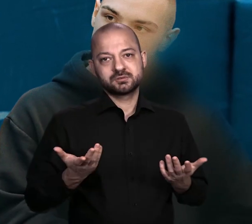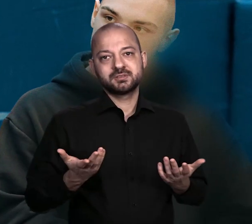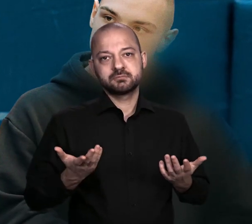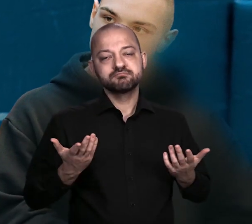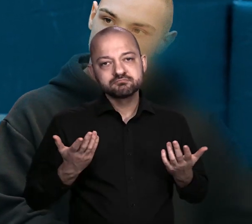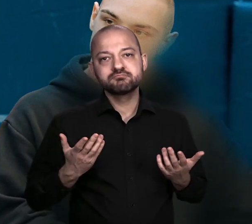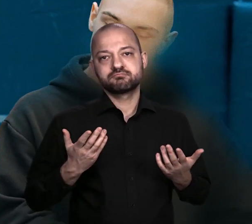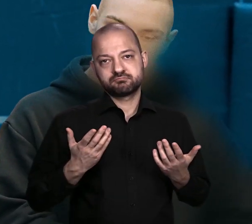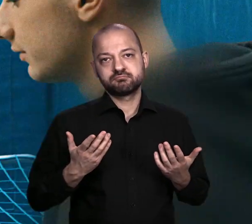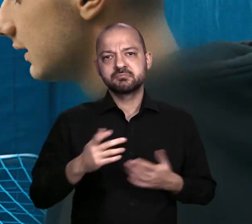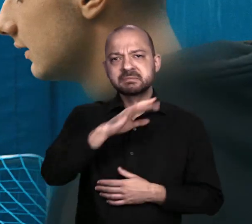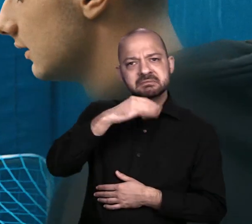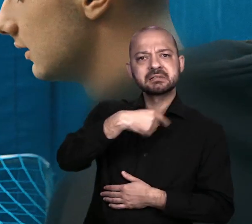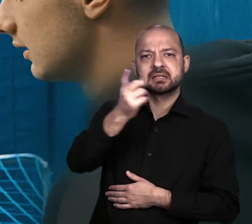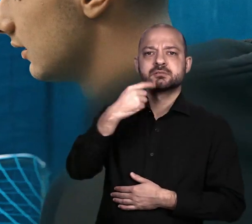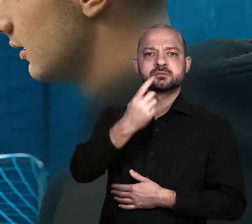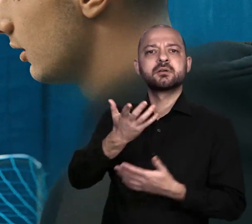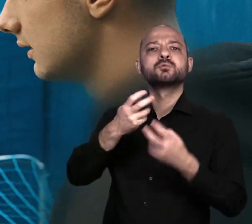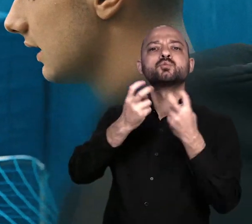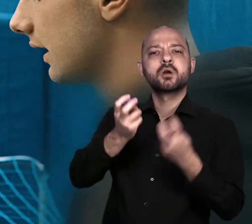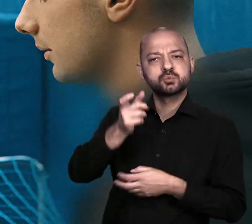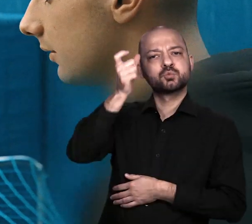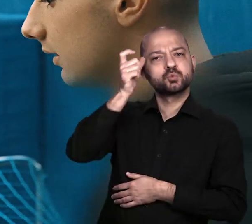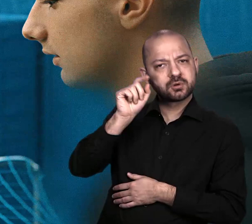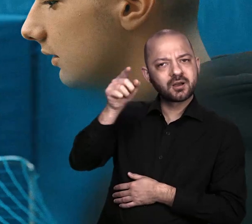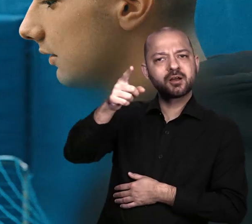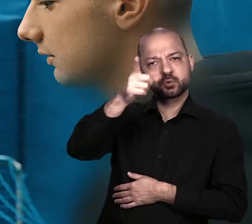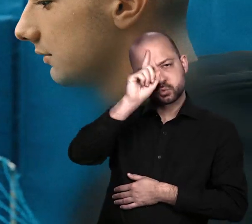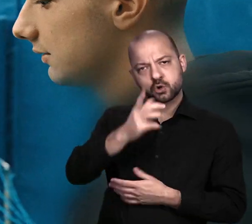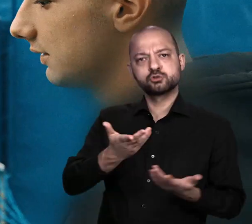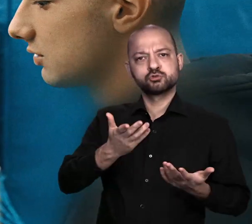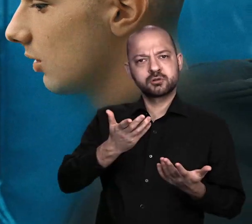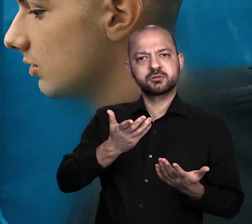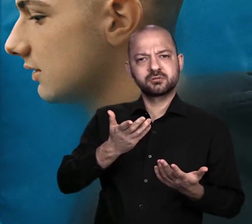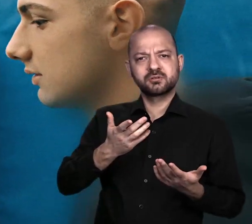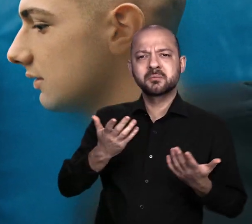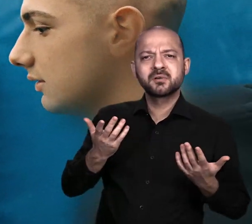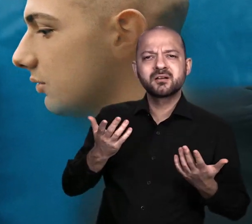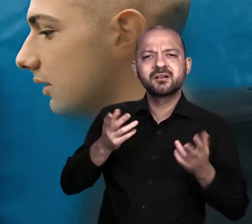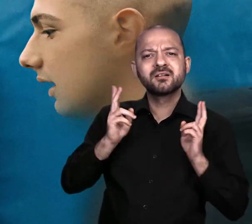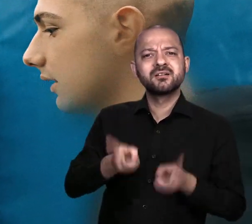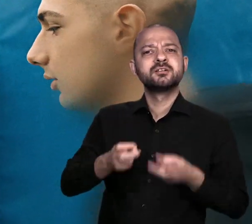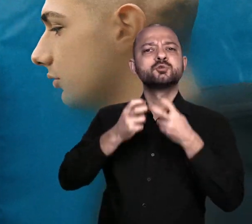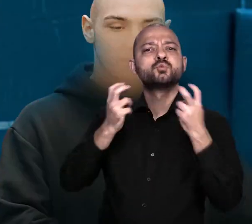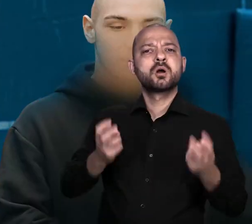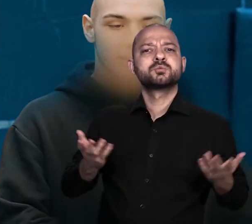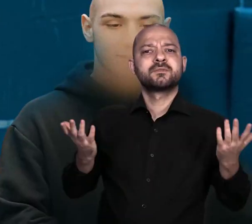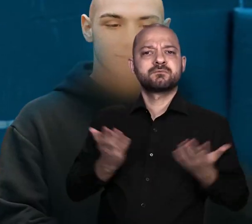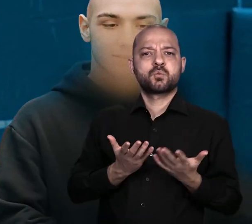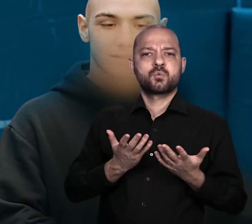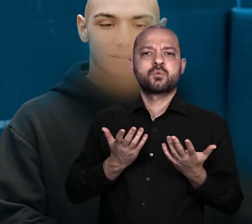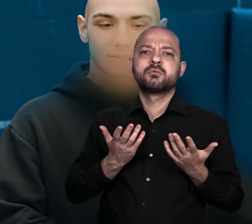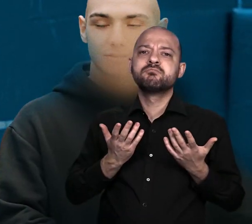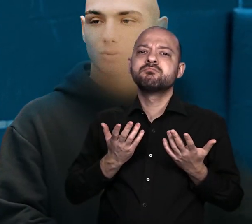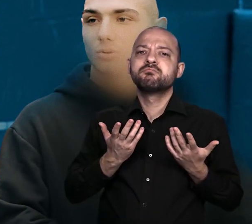sag ich mal, mein Zuhause. Viele Leute sagen ja immer, ihr Zuhause ist die Türkei, Deutschland. Aber